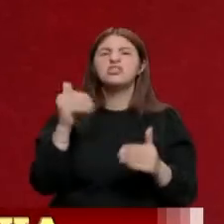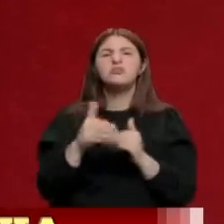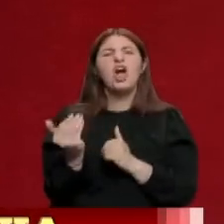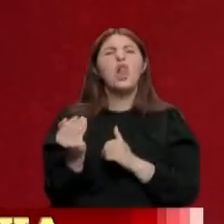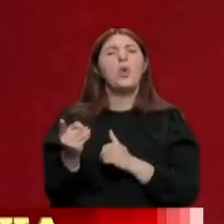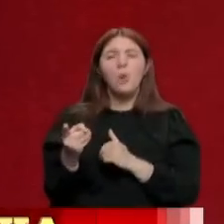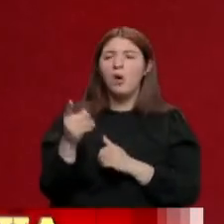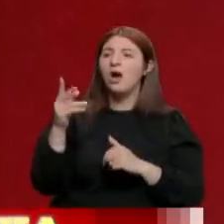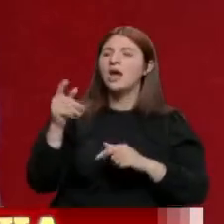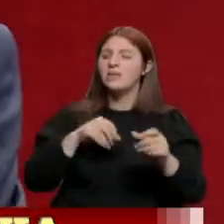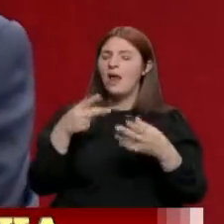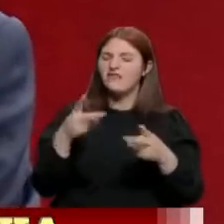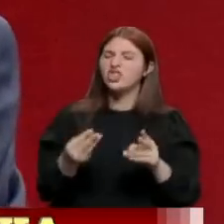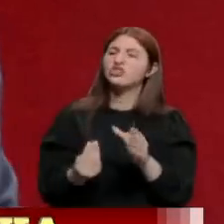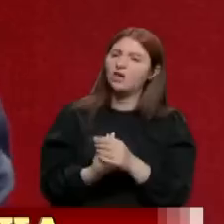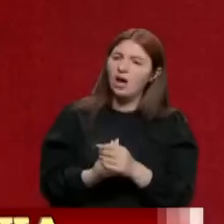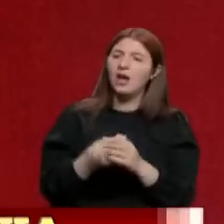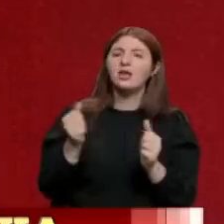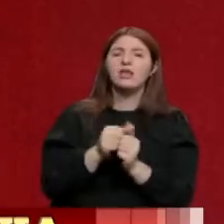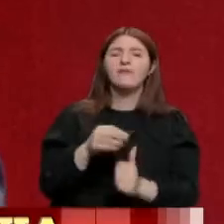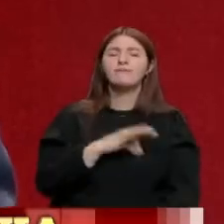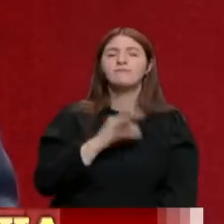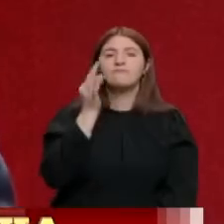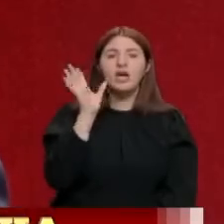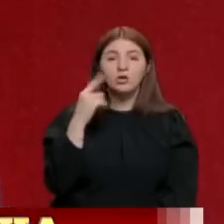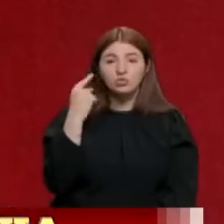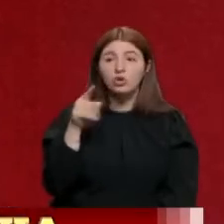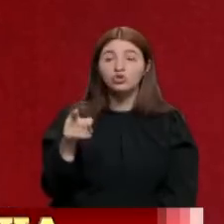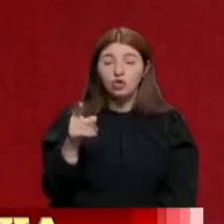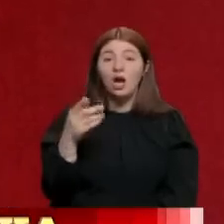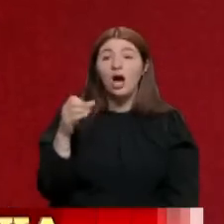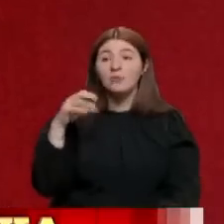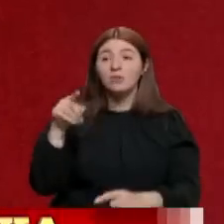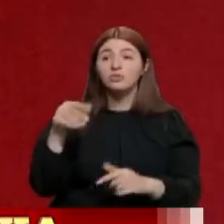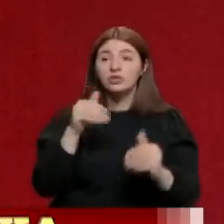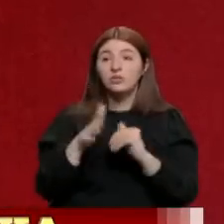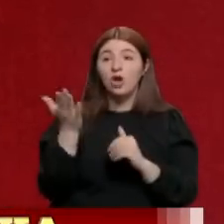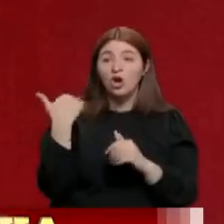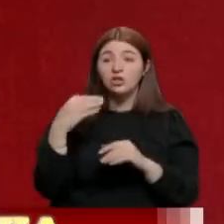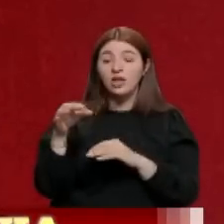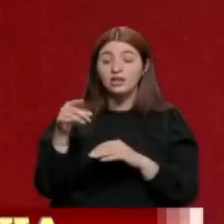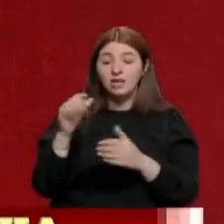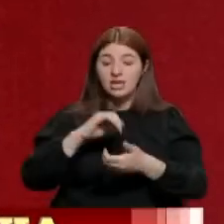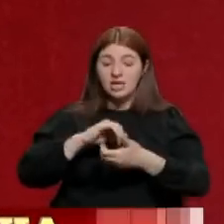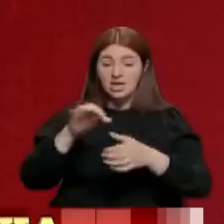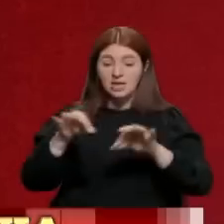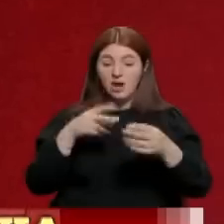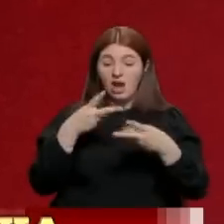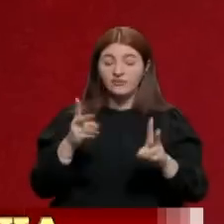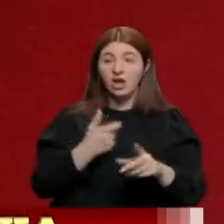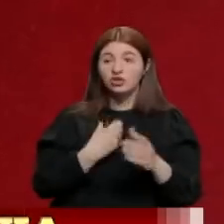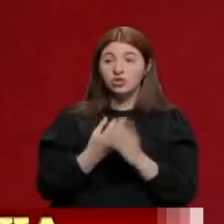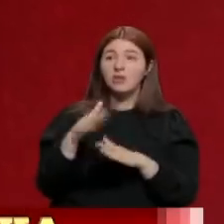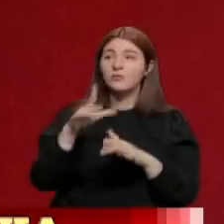seçimler geliyor. İmar affı çıkar ve yanına kâr kalır diye bakılıyor. Çünkü ki AKP bu seçimden önce de imar affı yasası çıkaracaktı.